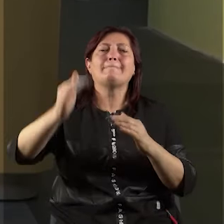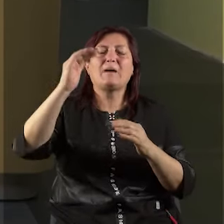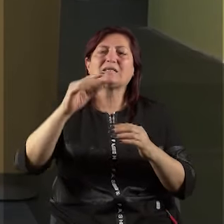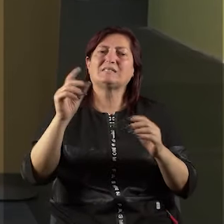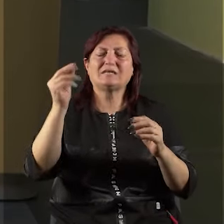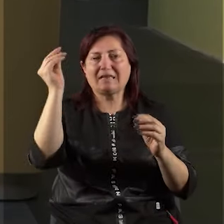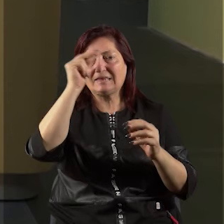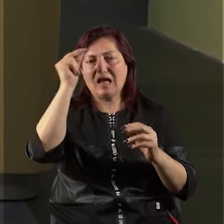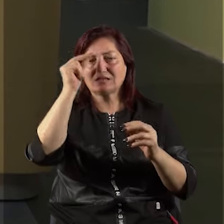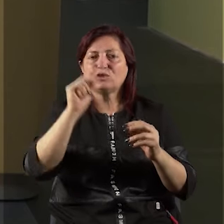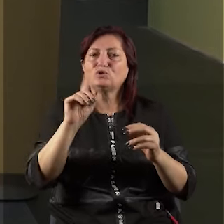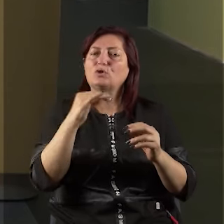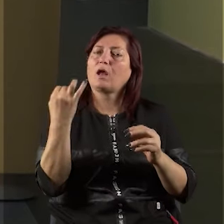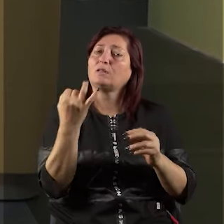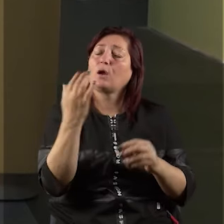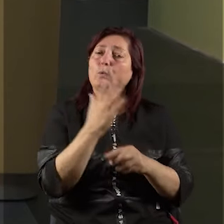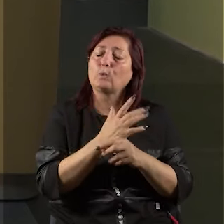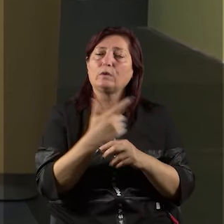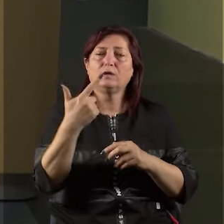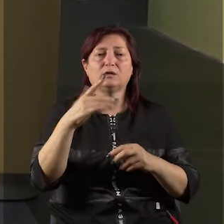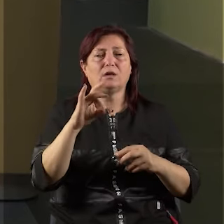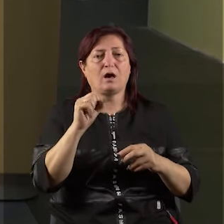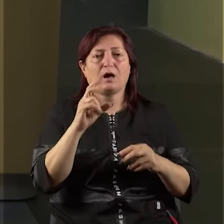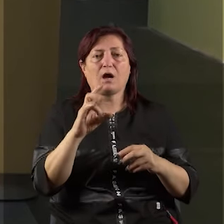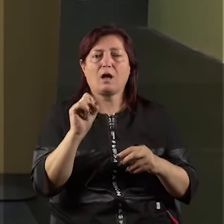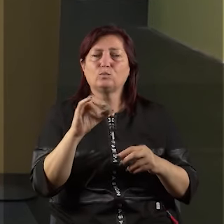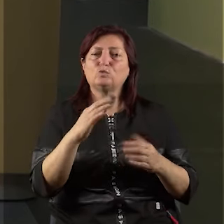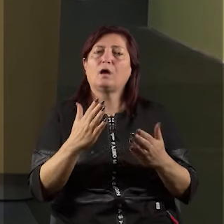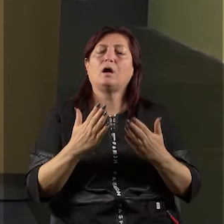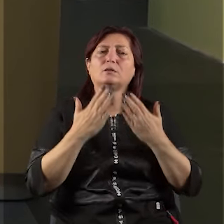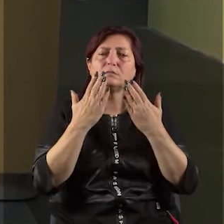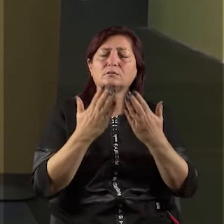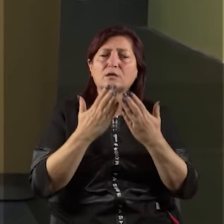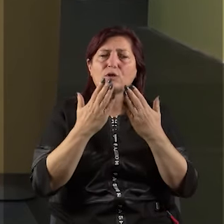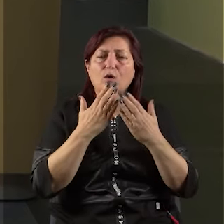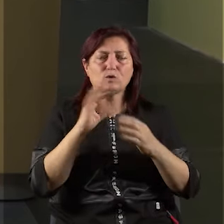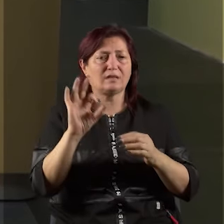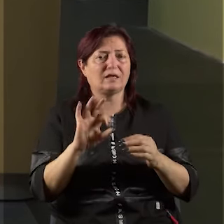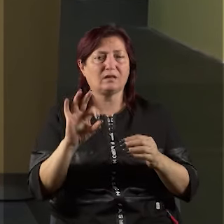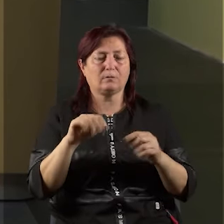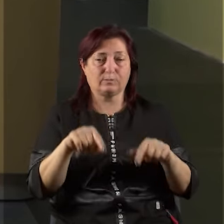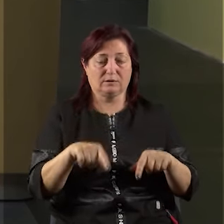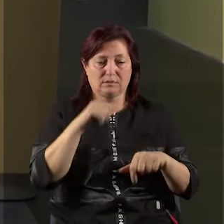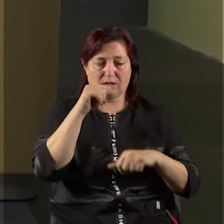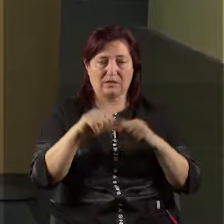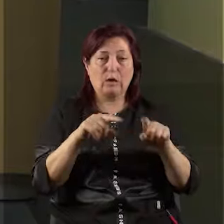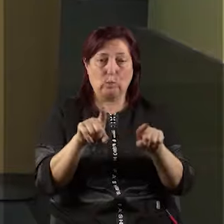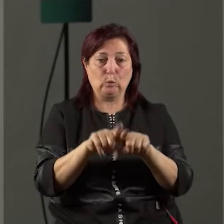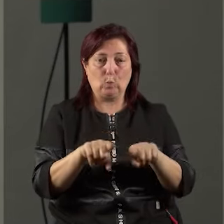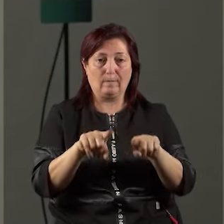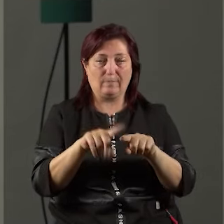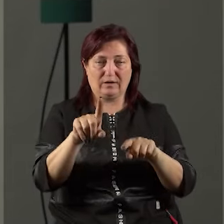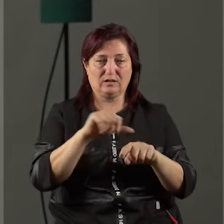ինչ հետաքրքրություններ ունեն գրականության նկատմամբ, ընթերցասիրության նկատմամբ։ Այս տարի նույնպես նախատեսվում է դա։ Մենք ամեն